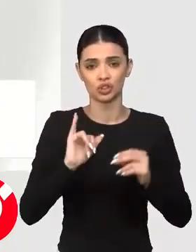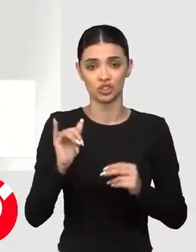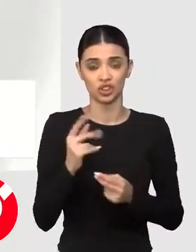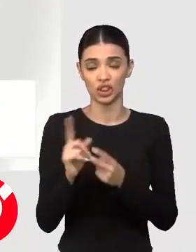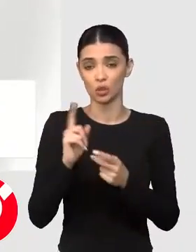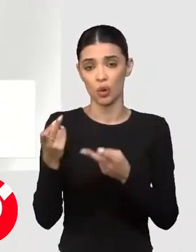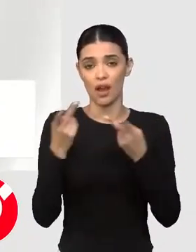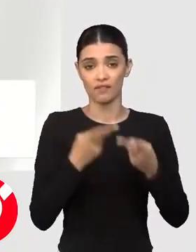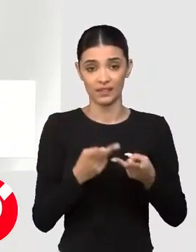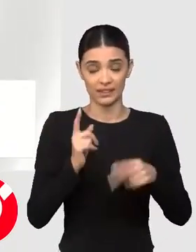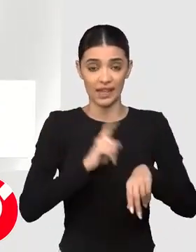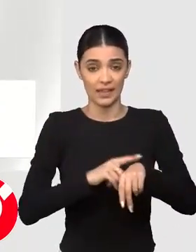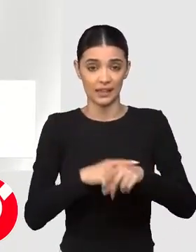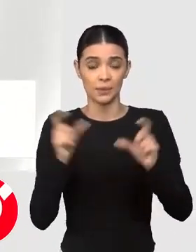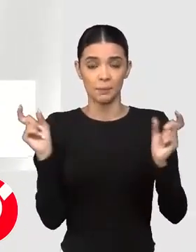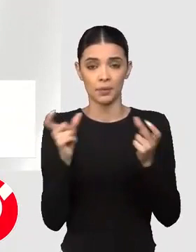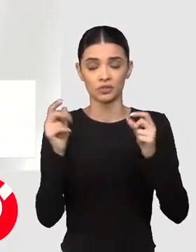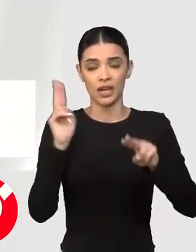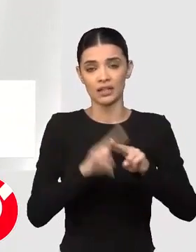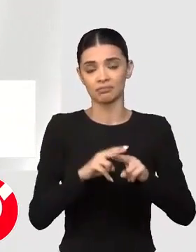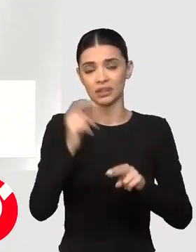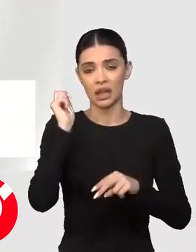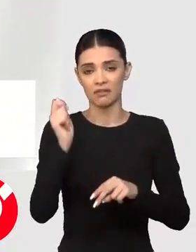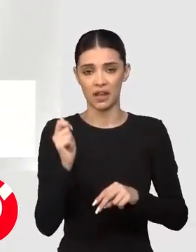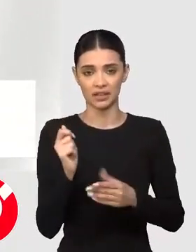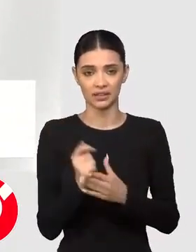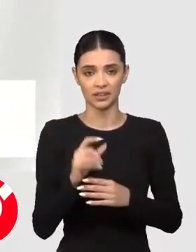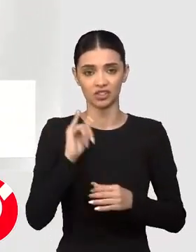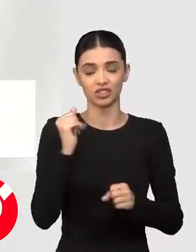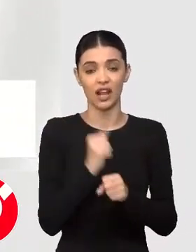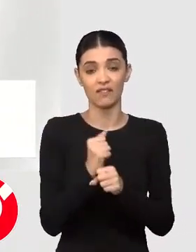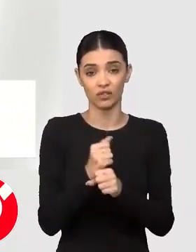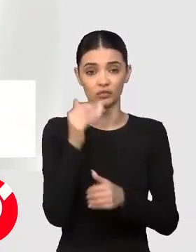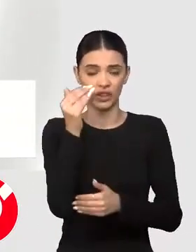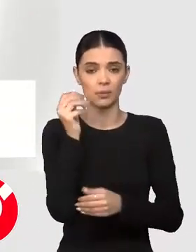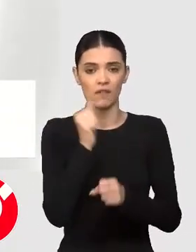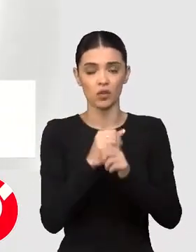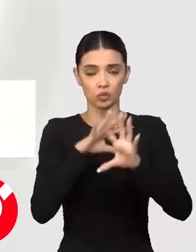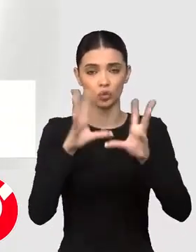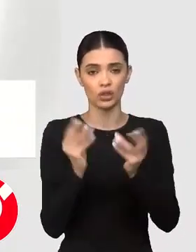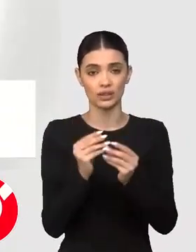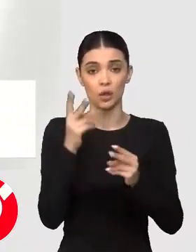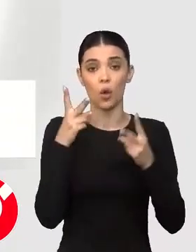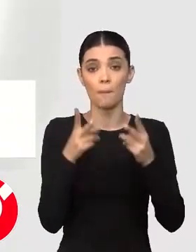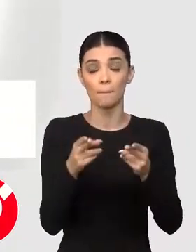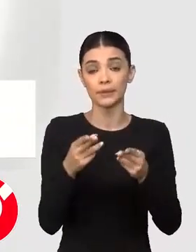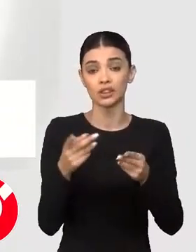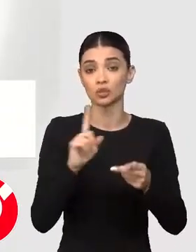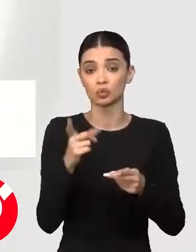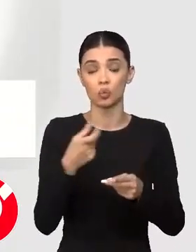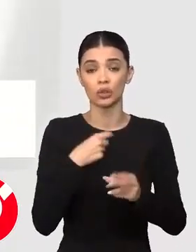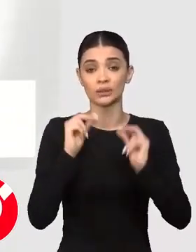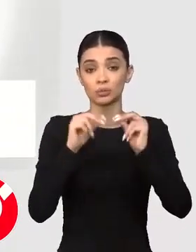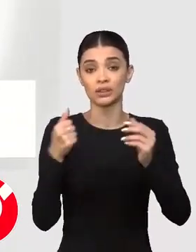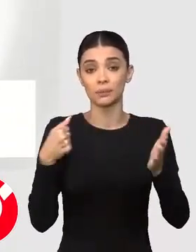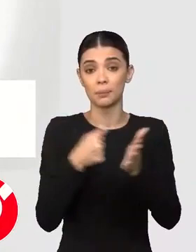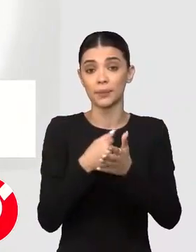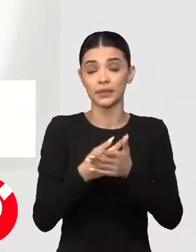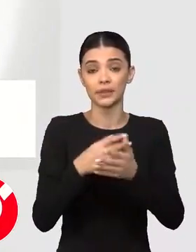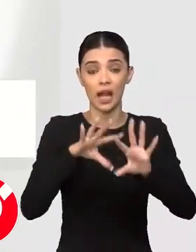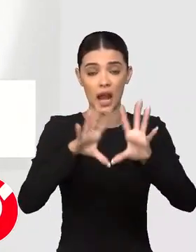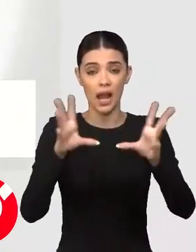lor. Cei care nu au venit din timp la concert au rămas pe din afară, organizatorii fiind nevoiți să oprească accesul când a fost